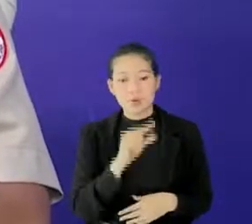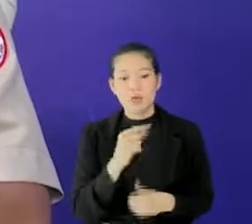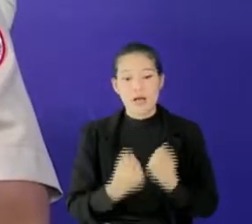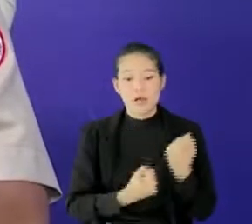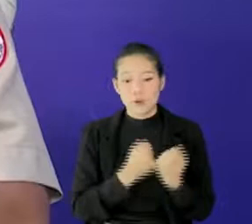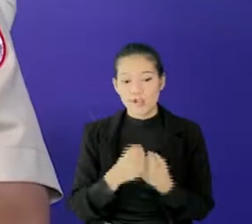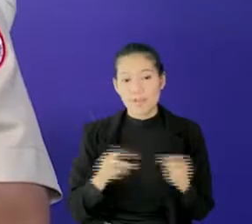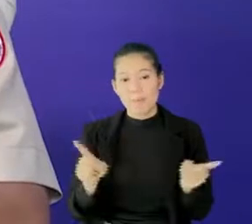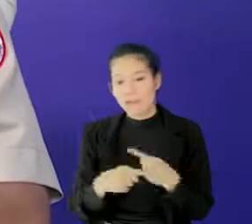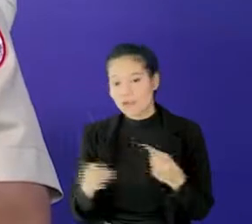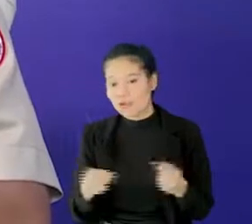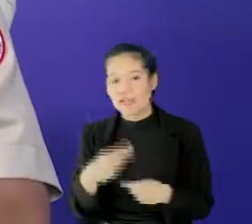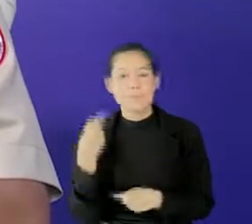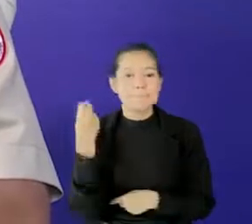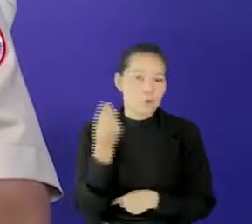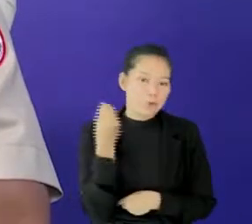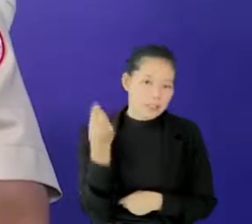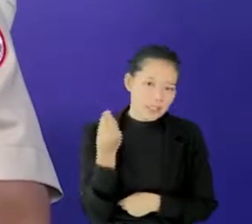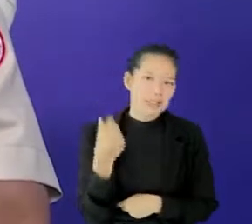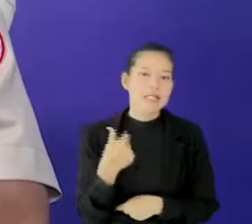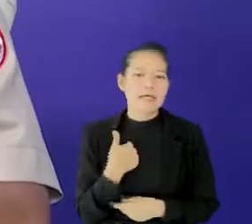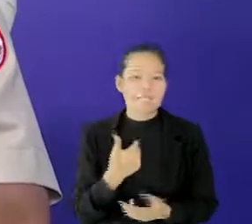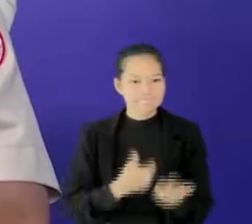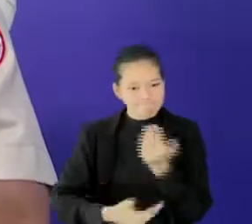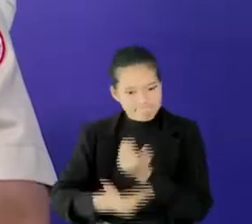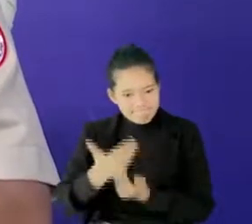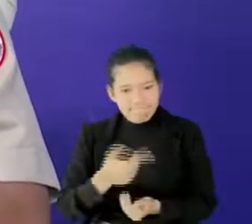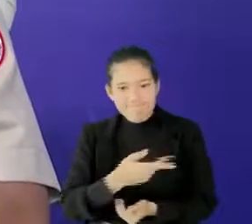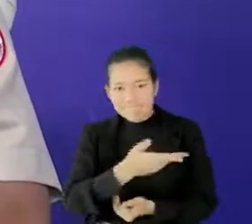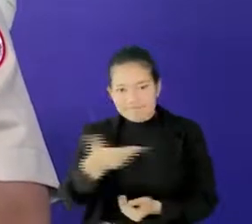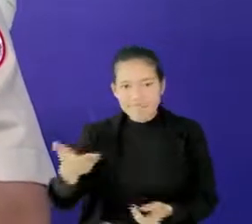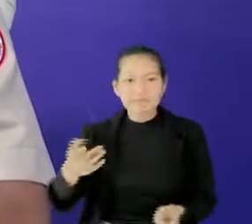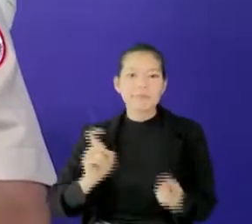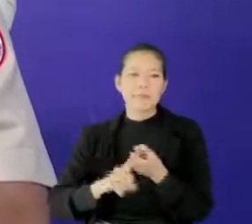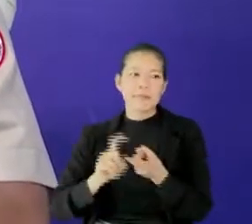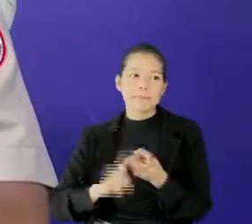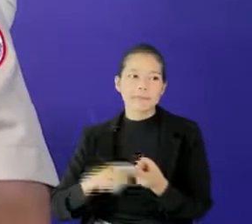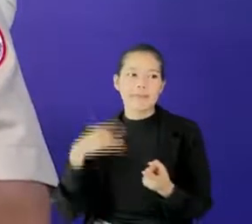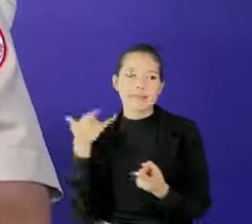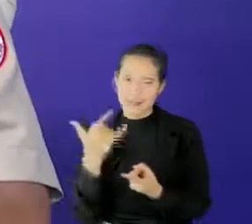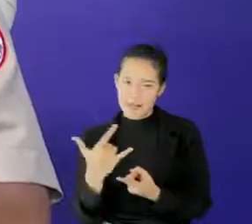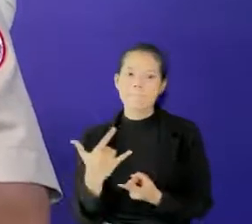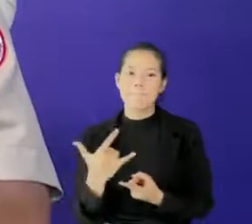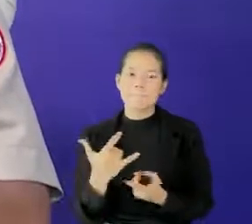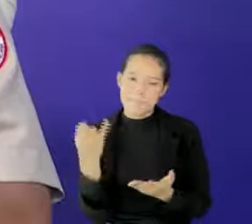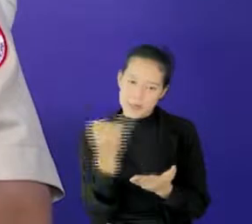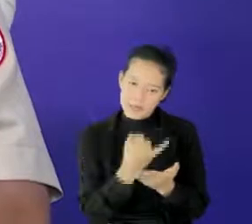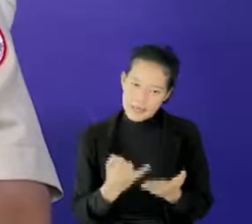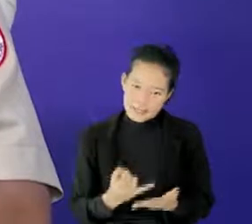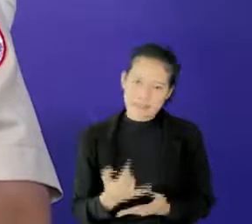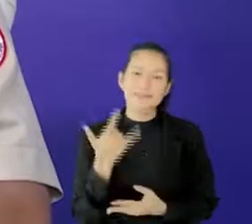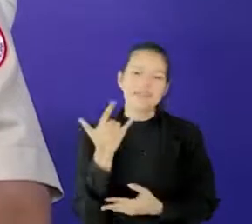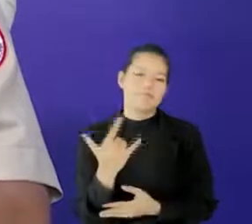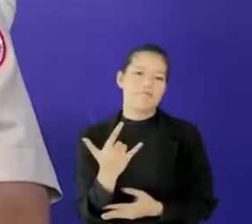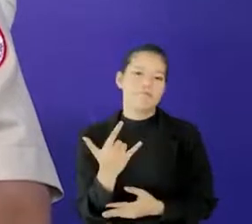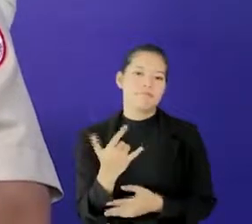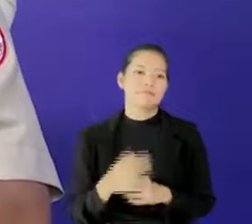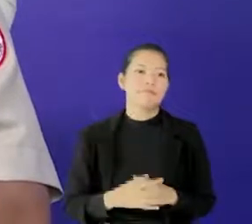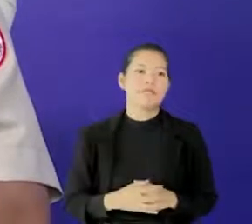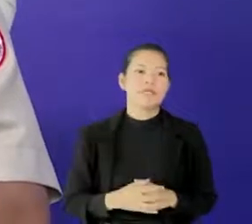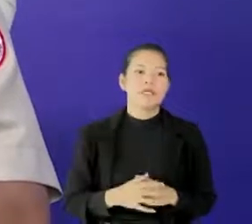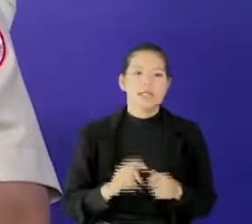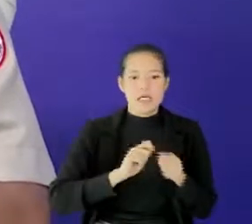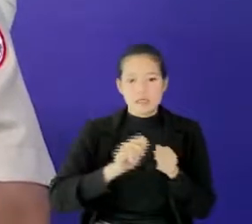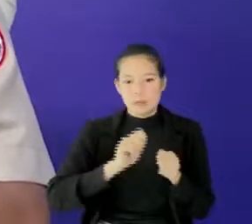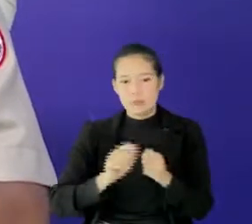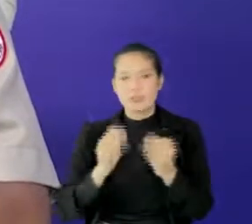industri musik dan pariwisata, saya mengajak teman-teman yang ada di dalam ini terus berkreasi untuk